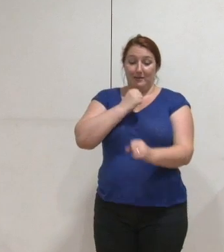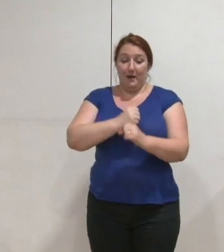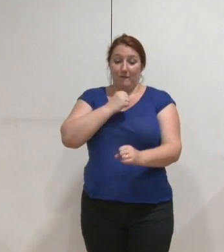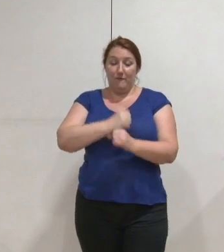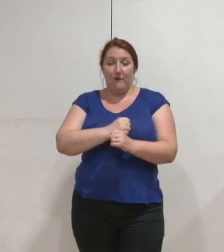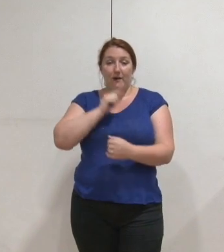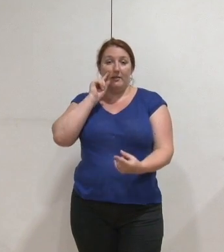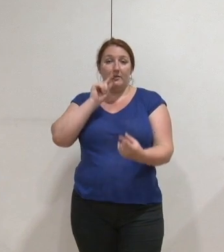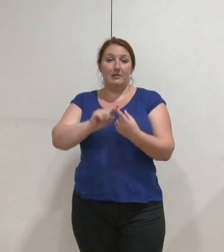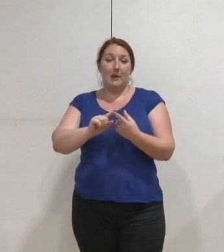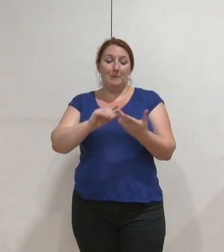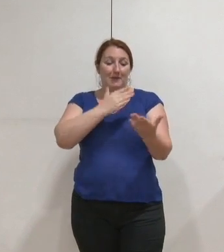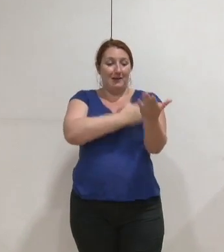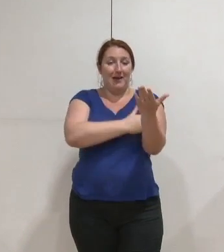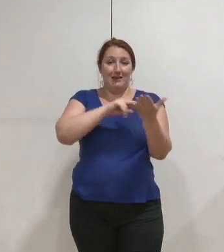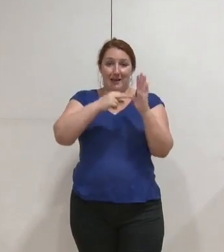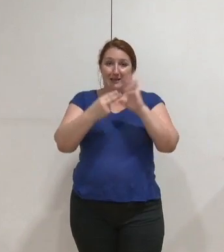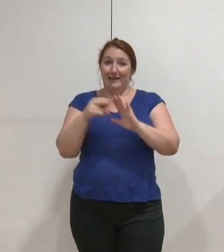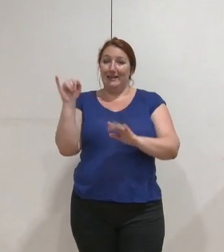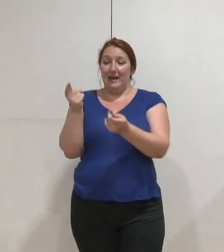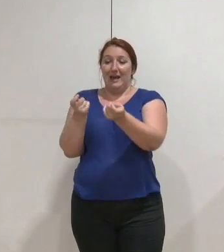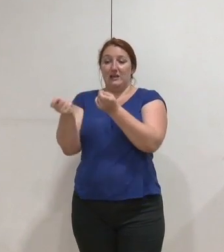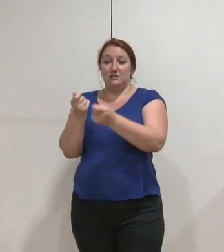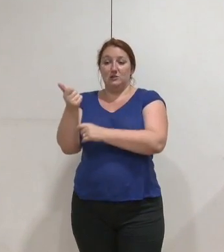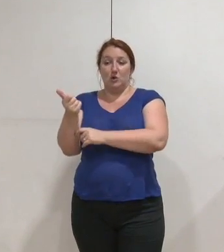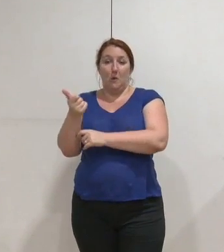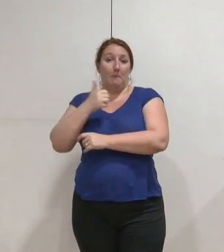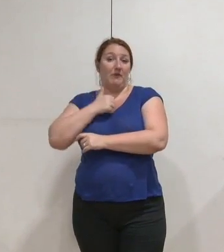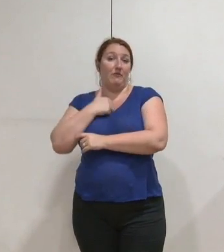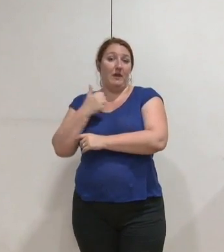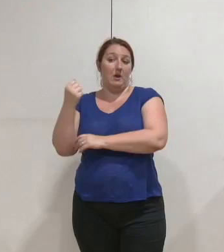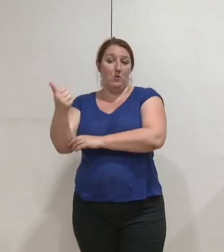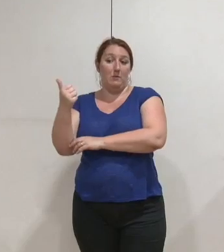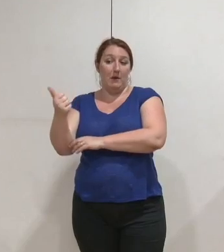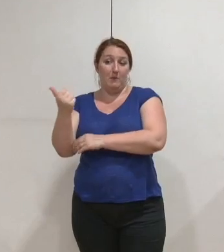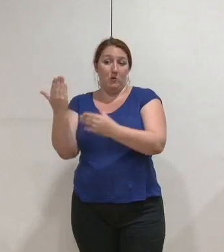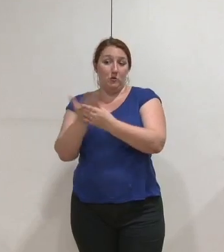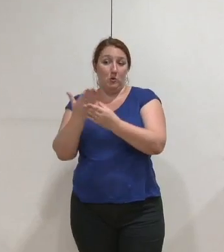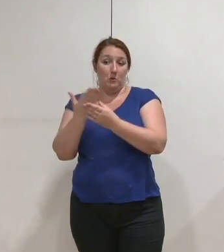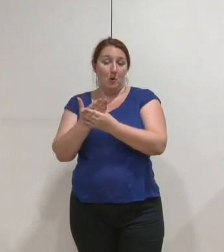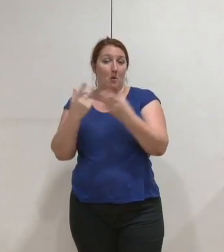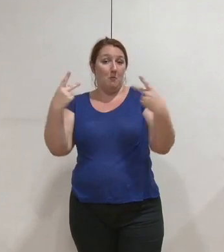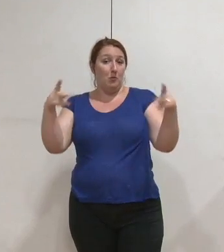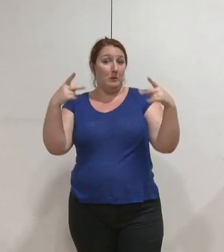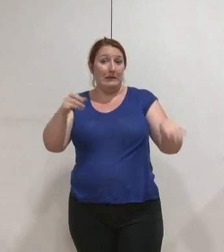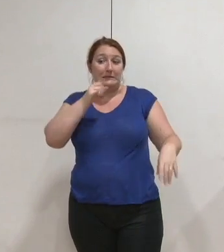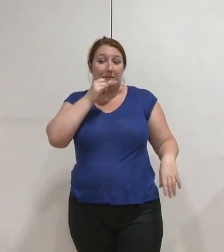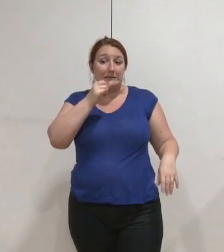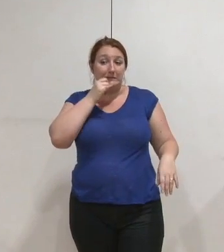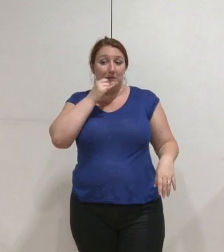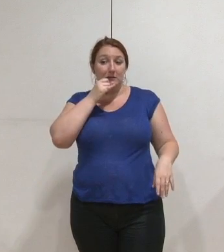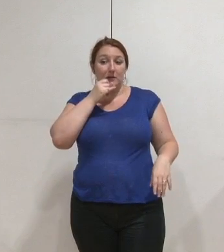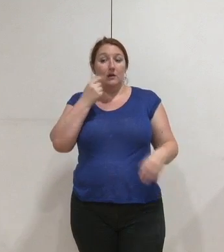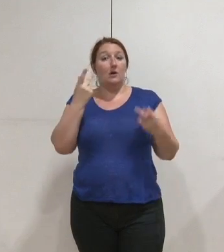effectué sur ce cahier technique a été fait par un régisseur qui l'a fait à titre privé et que ce document n'est pas actuellement encore publique et dès qu'il le